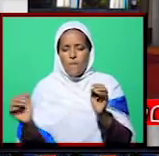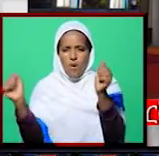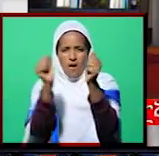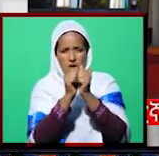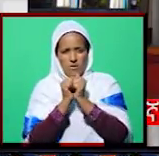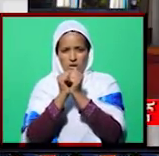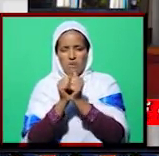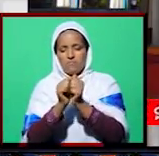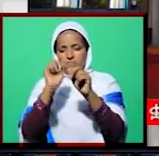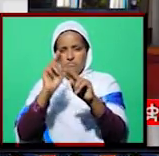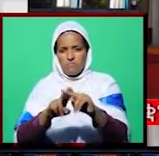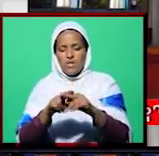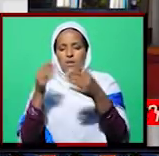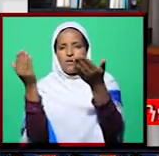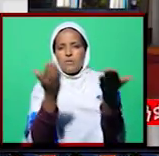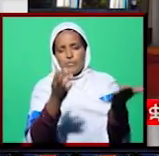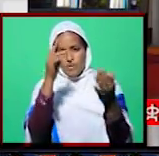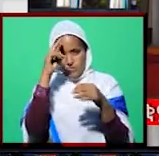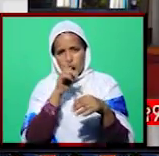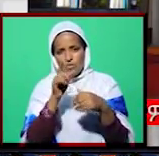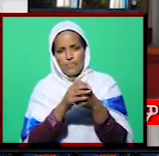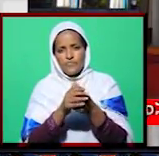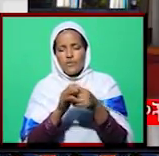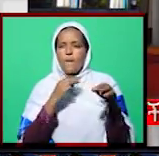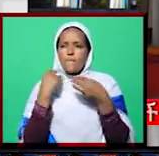መስዋዕቶች ባንድ ላይ ተጠቃለው የሚቀርቡበት ስለሆነ